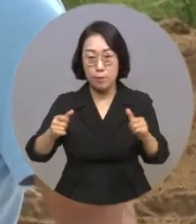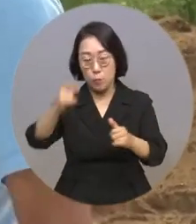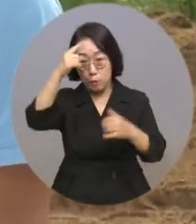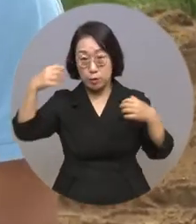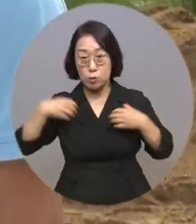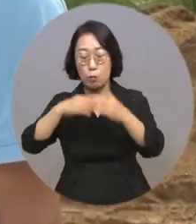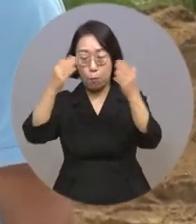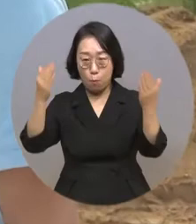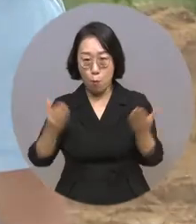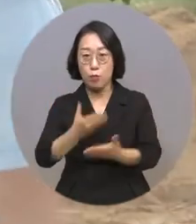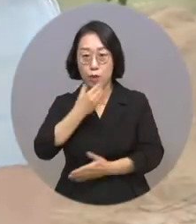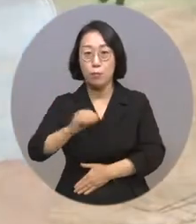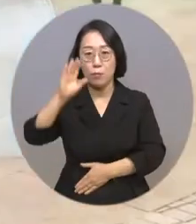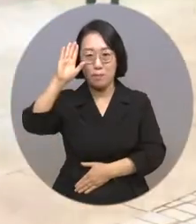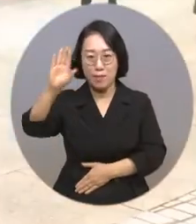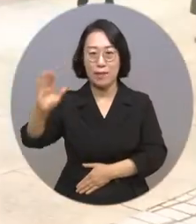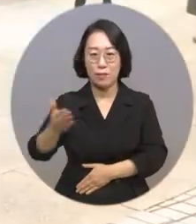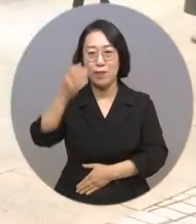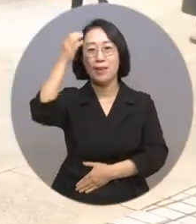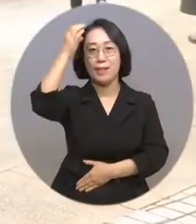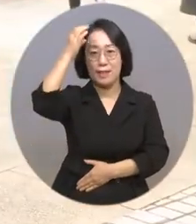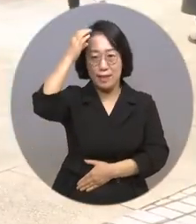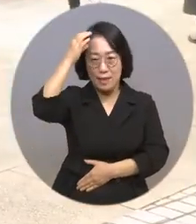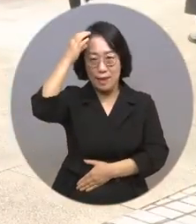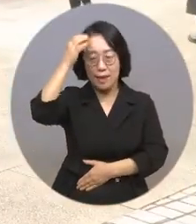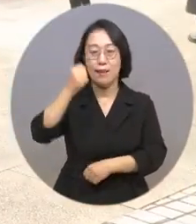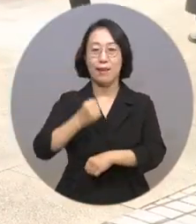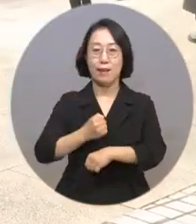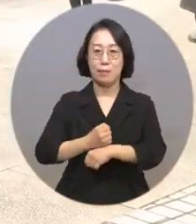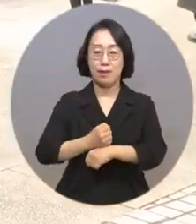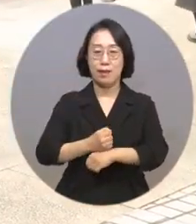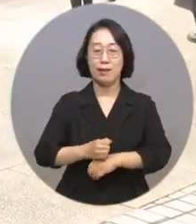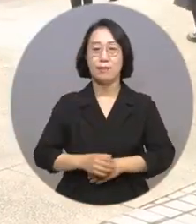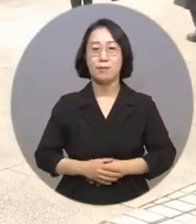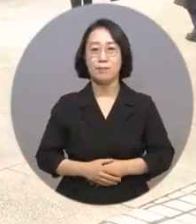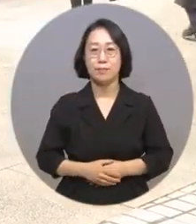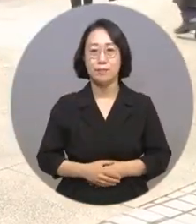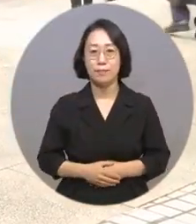새로운 미래가 되길 기대합니다. 복지TV 전북방송 장유진입니다.